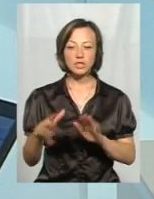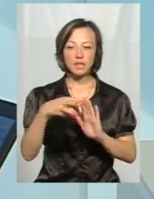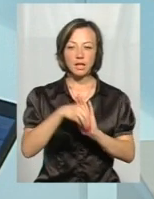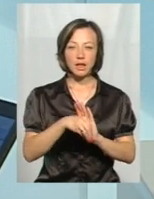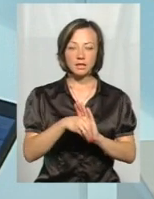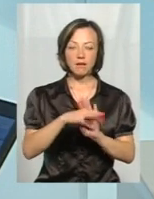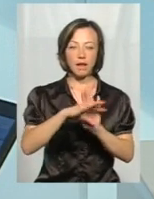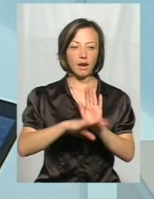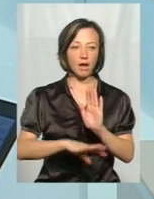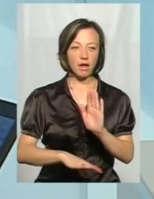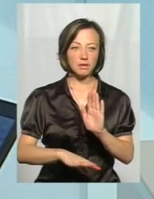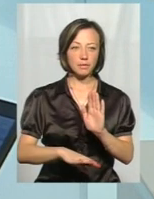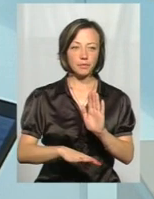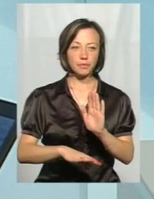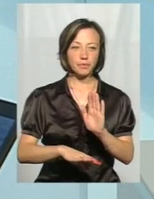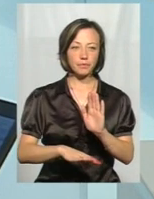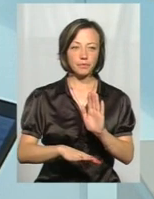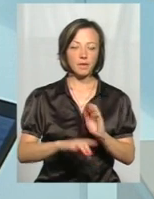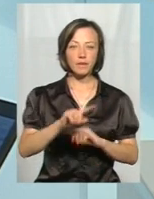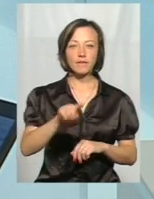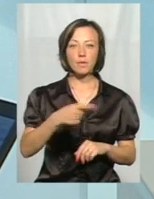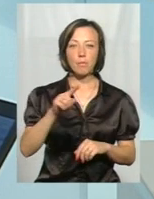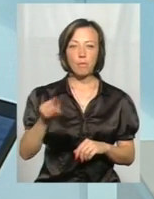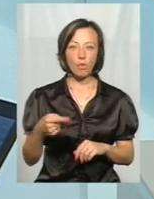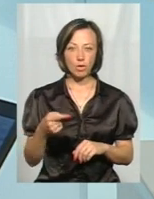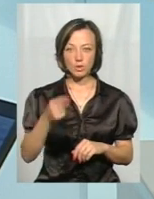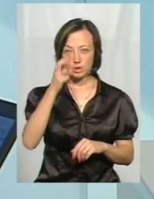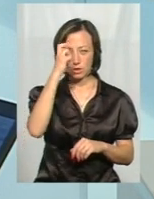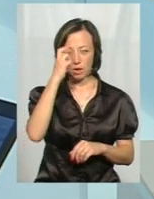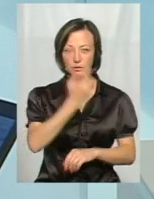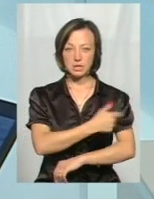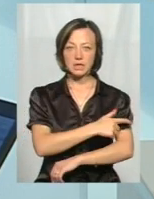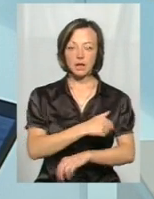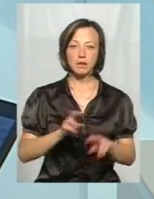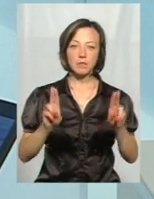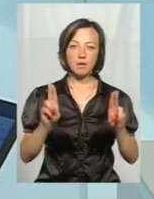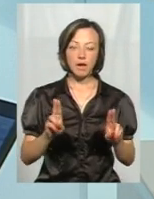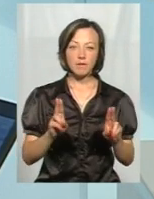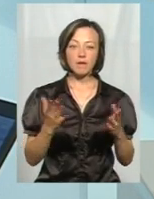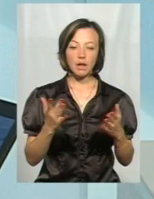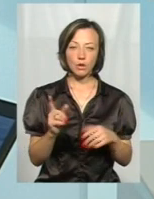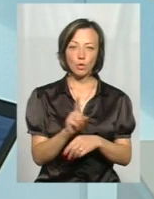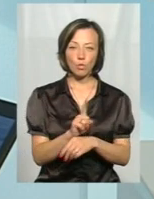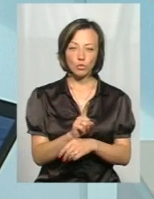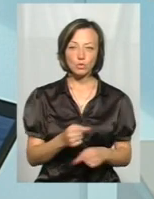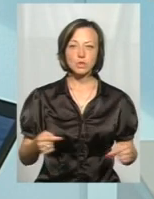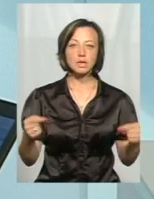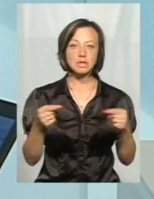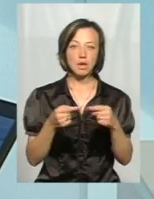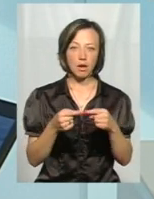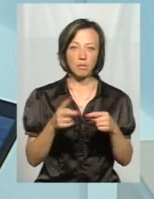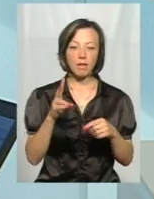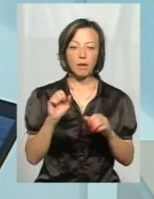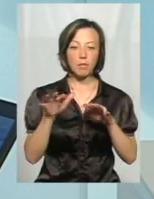закладений цілий ряд вимог державних санітарних правил, які нормуються саме